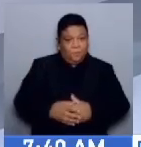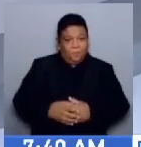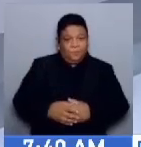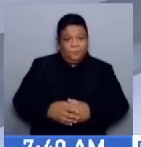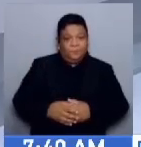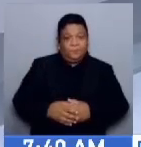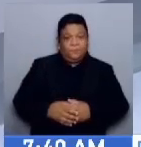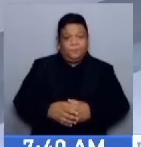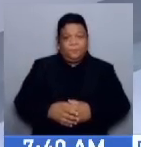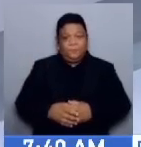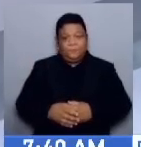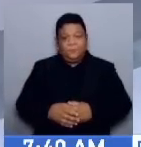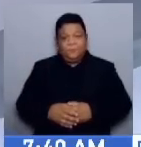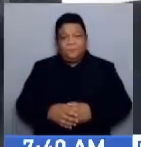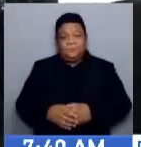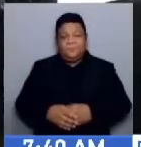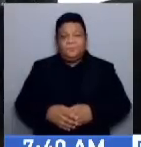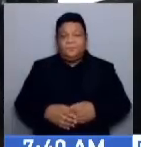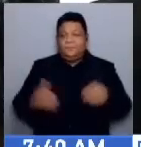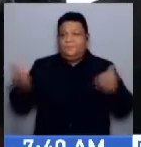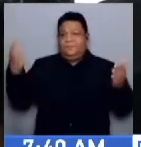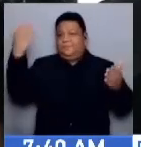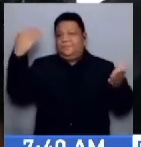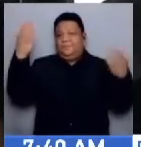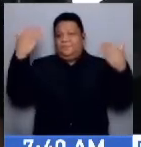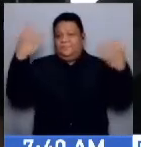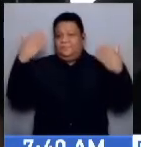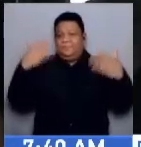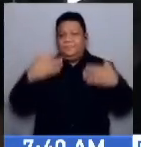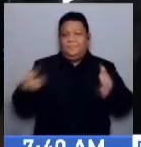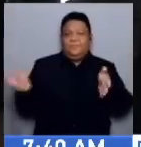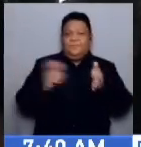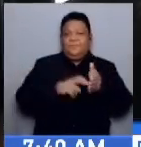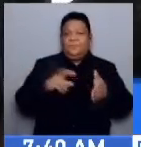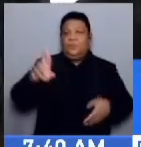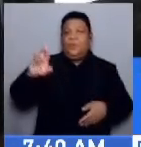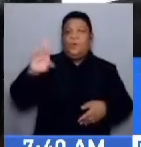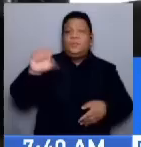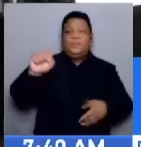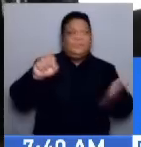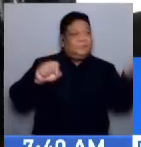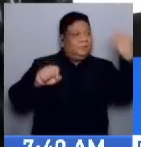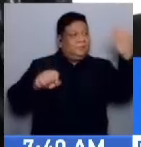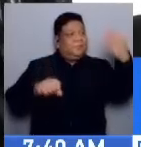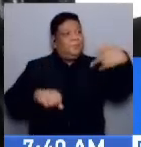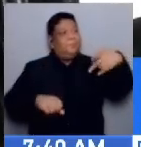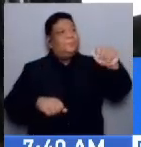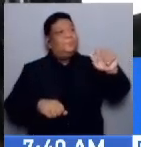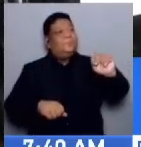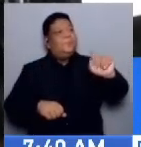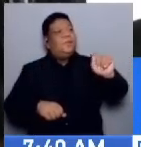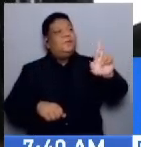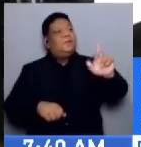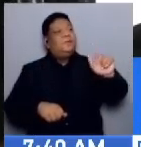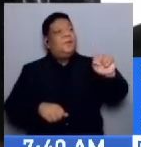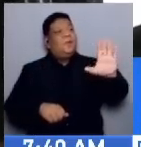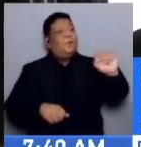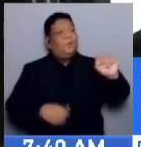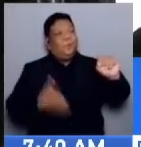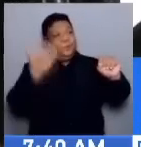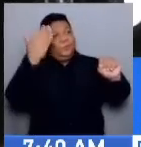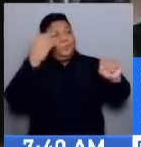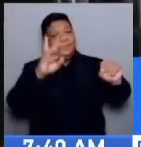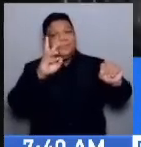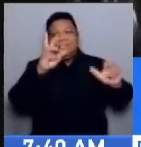Panchanko, panchanko. Mo. Roses, wow. Roses, panchanko. Sakay na po. Anim na lang po. Ay, hello,